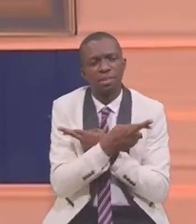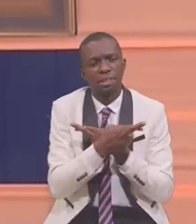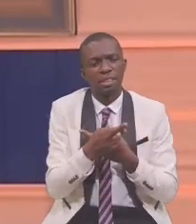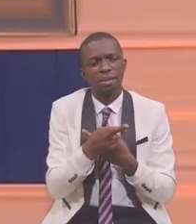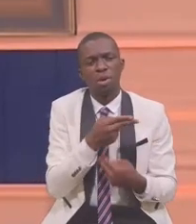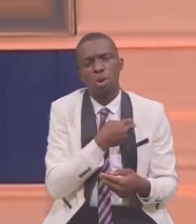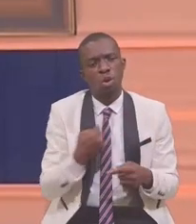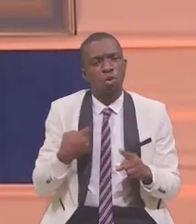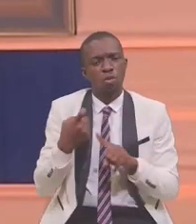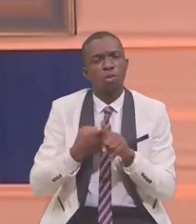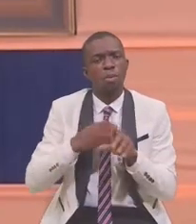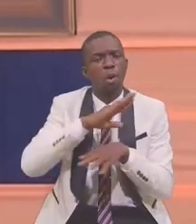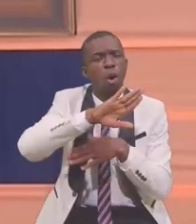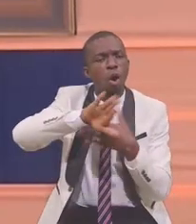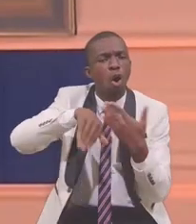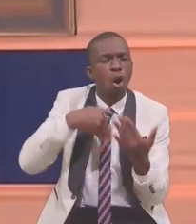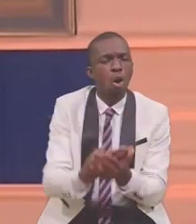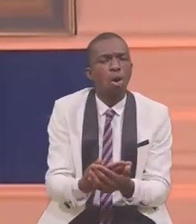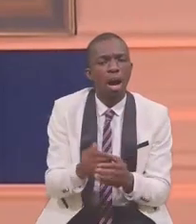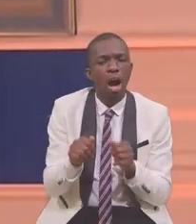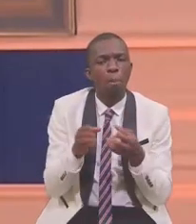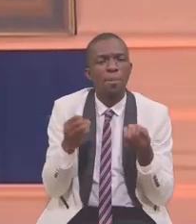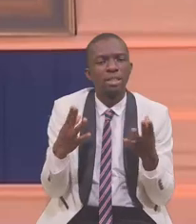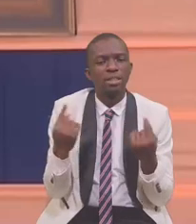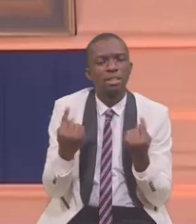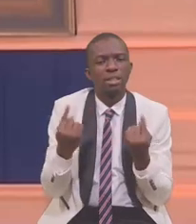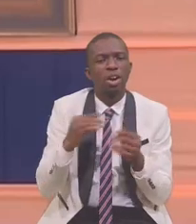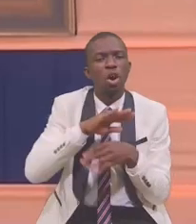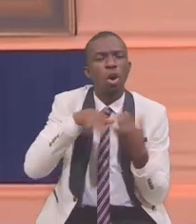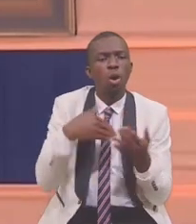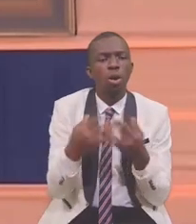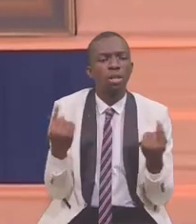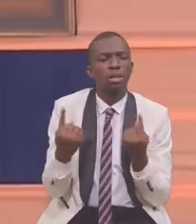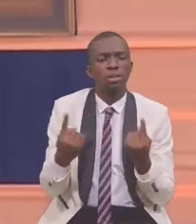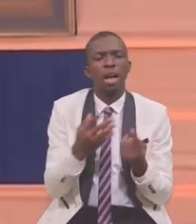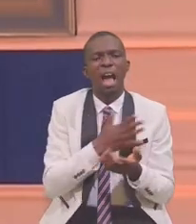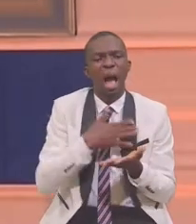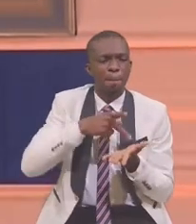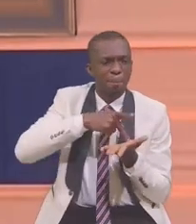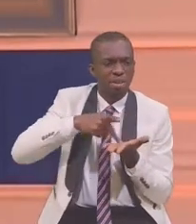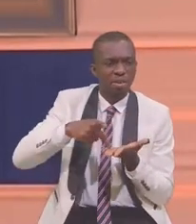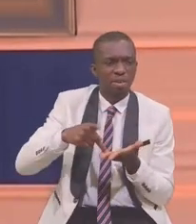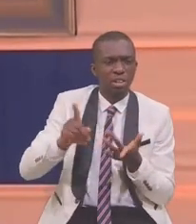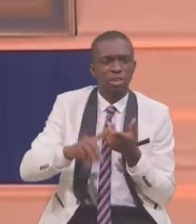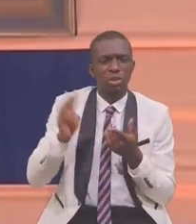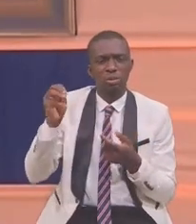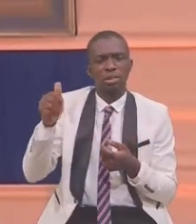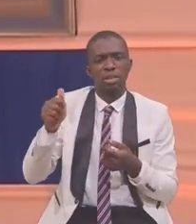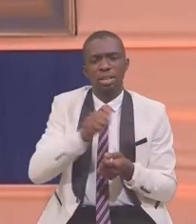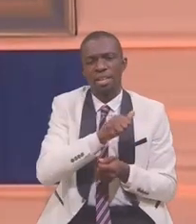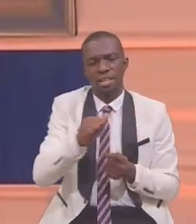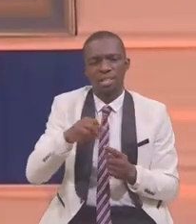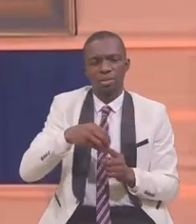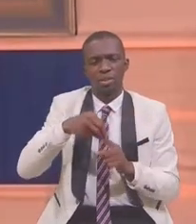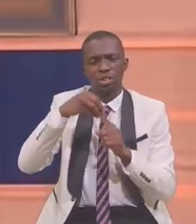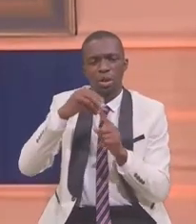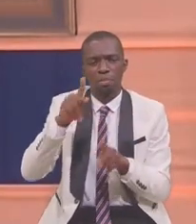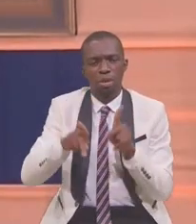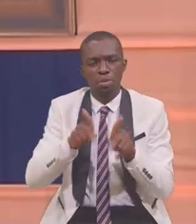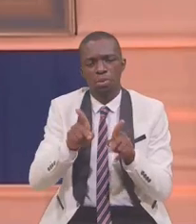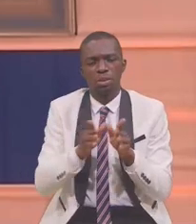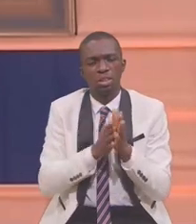peuple qui lui appartienne, purifié par lui, zélé pour les bonnes œuvres. Regardez ici, lorsque vous avez le